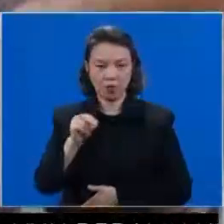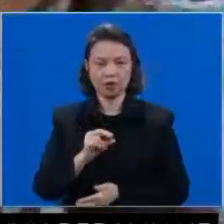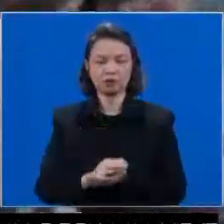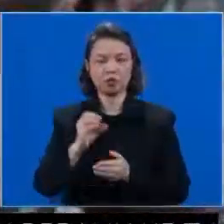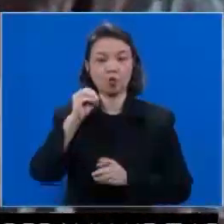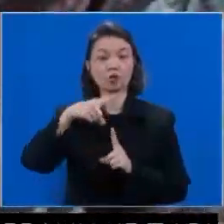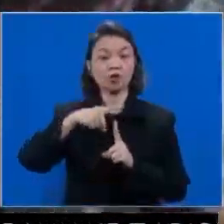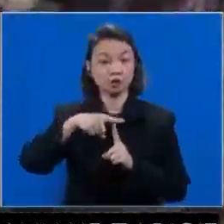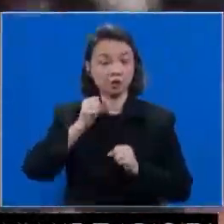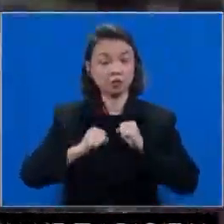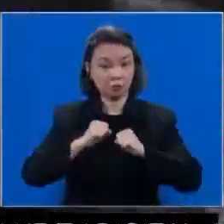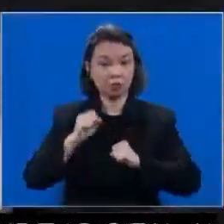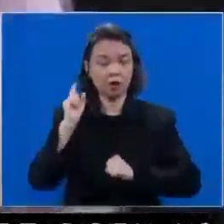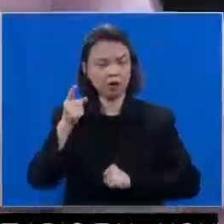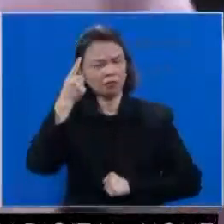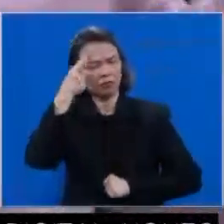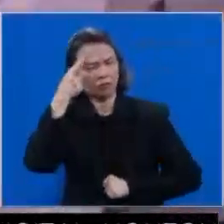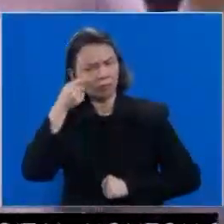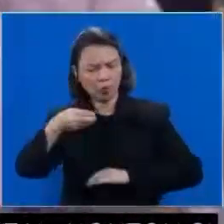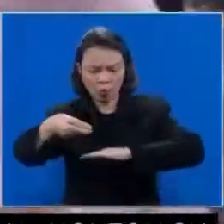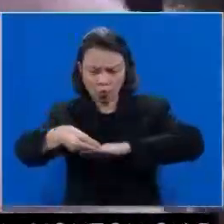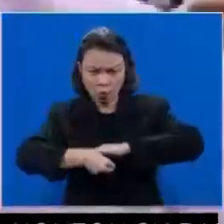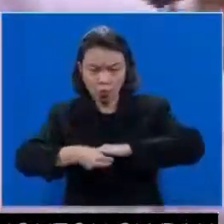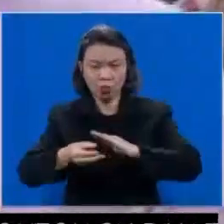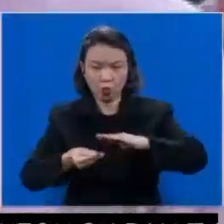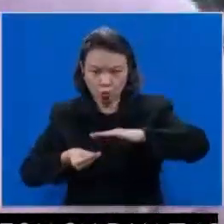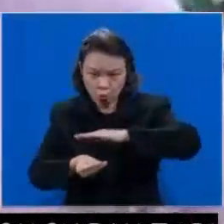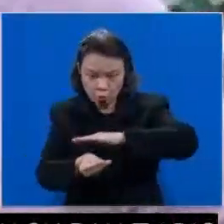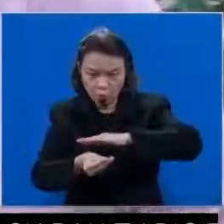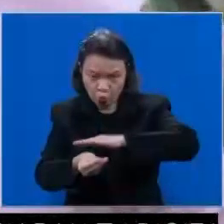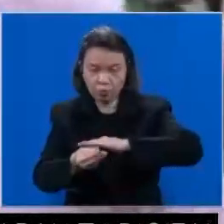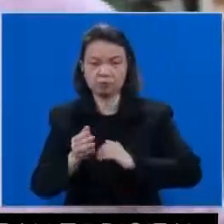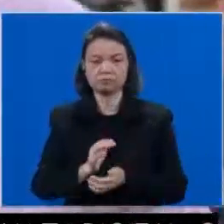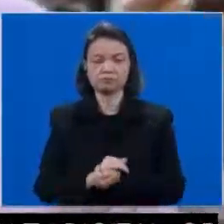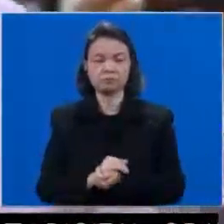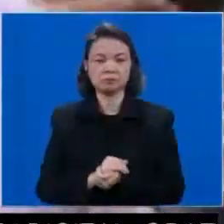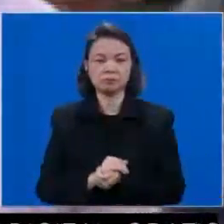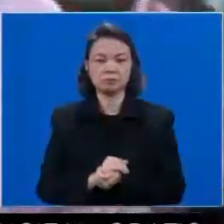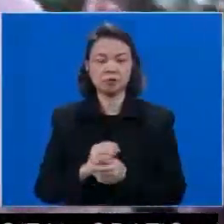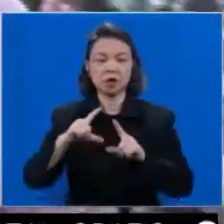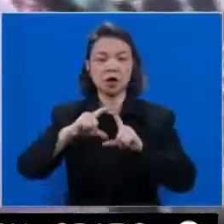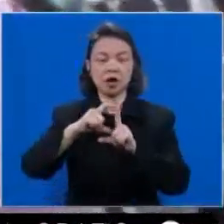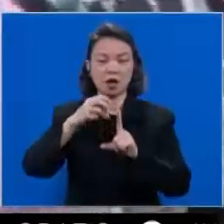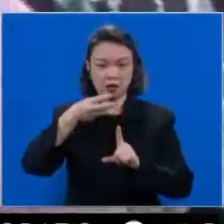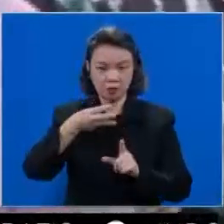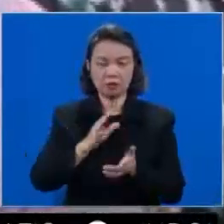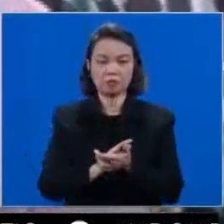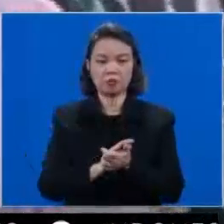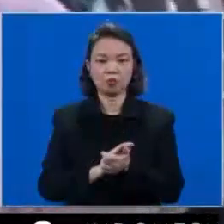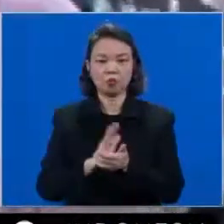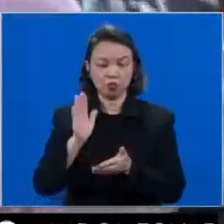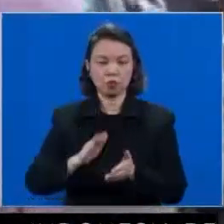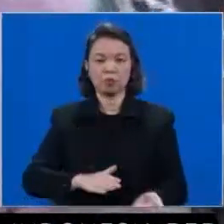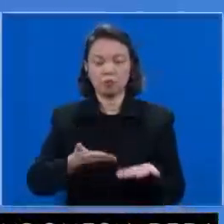tersebut dilakukan karena Ada dugaan tindak korupsi pemberian dan penerimaan suap ada Yasin dan pihak yang terjaring ott telah